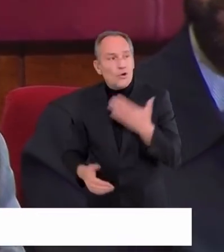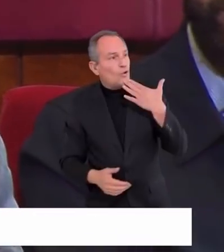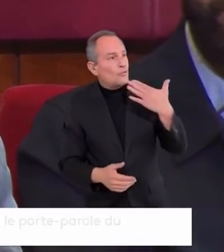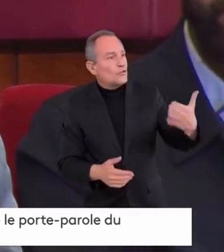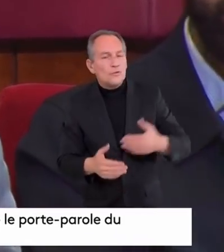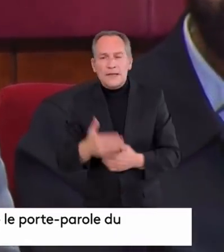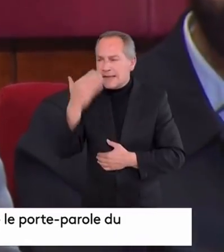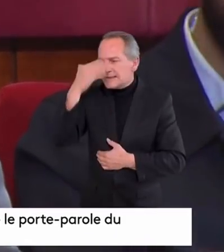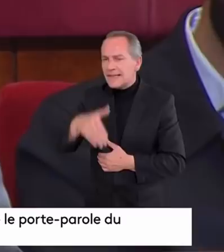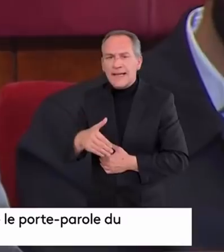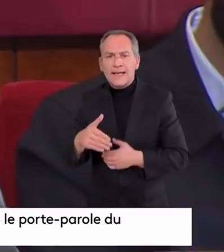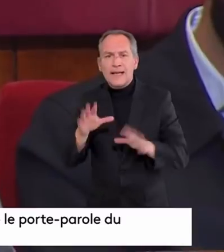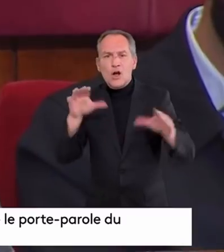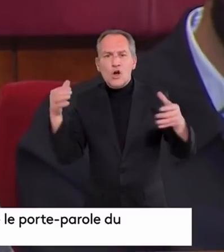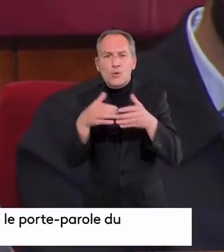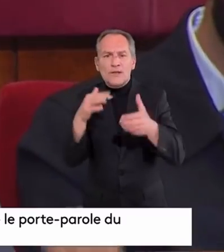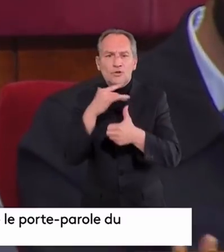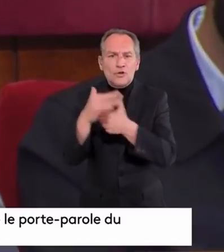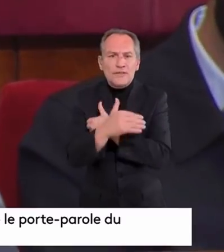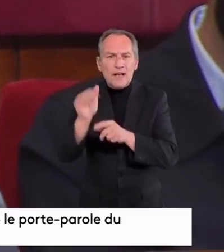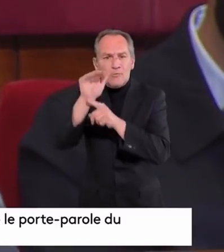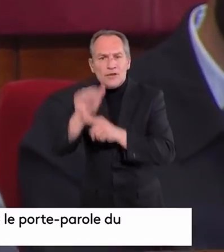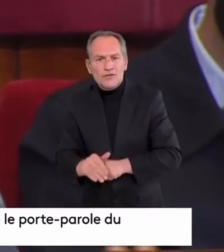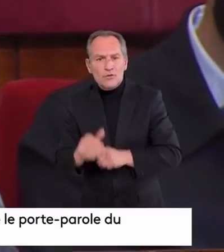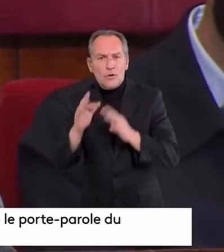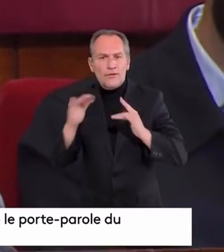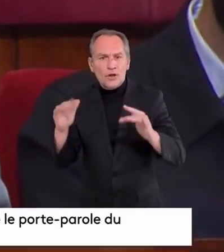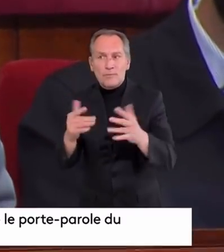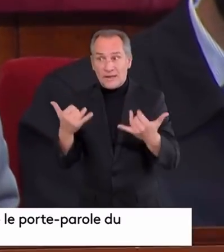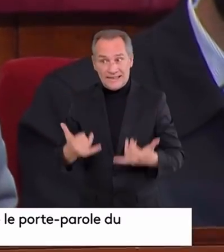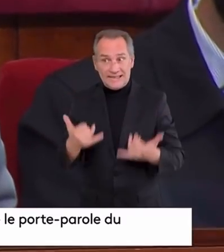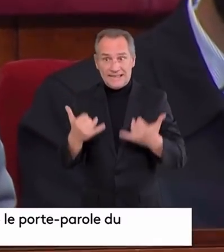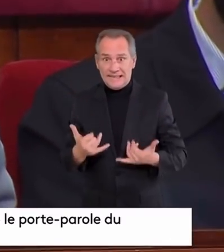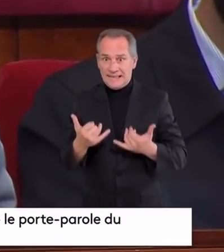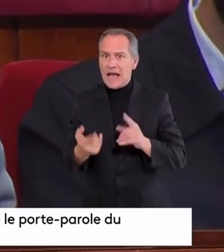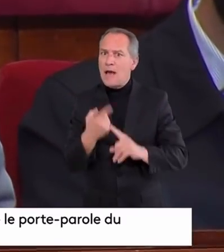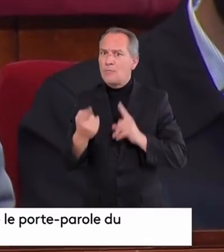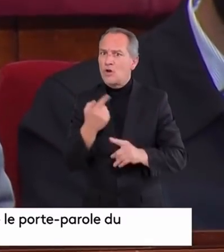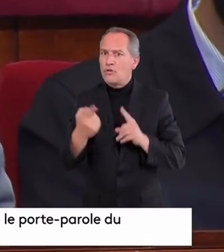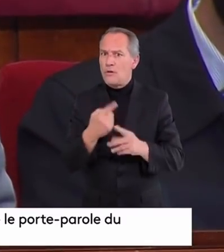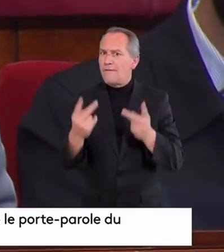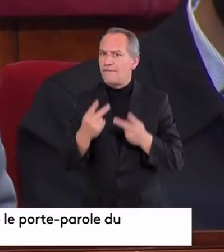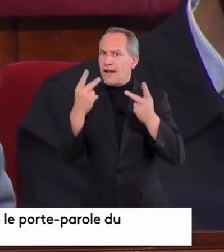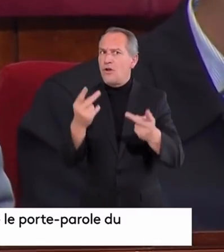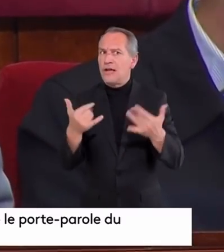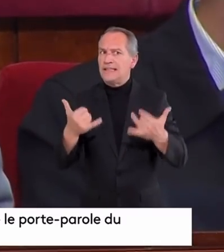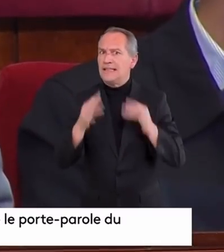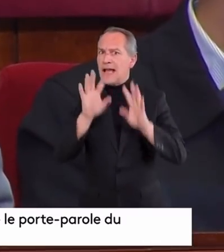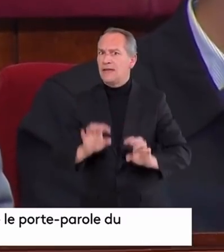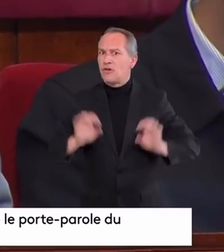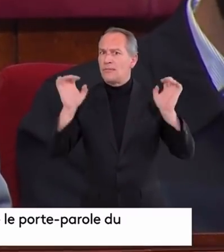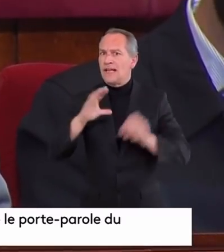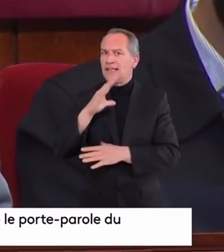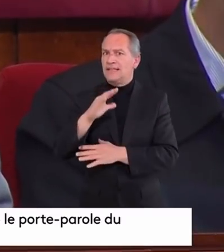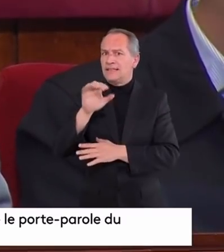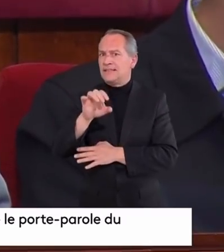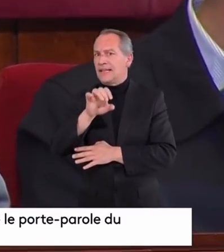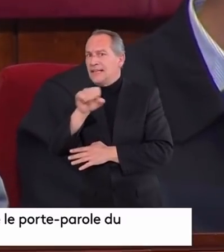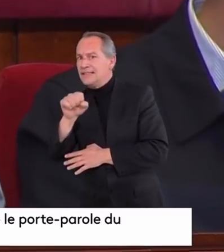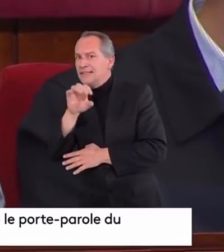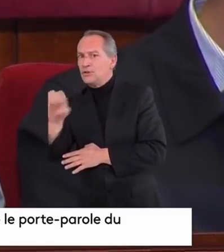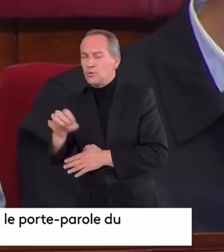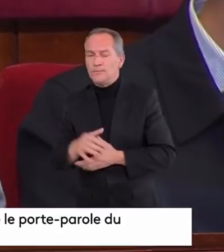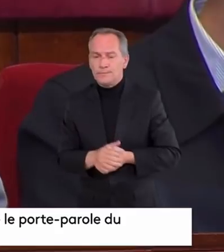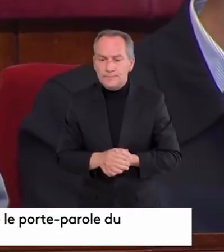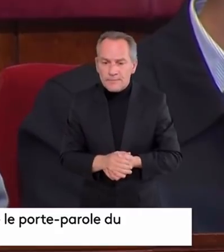et la protection de l'environnement, c'est un peu les deux raisons d'être de cette Assemblée. Et ça appelle cette question, qu'est-ce que vous proposeriez